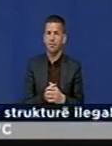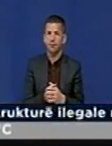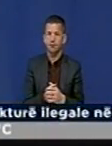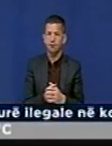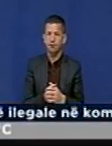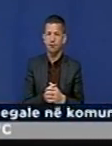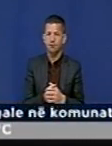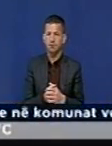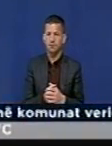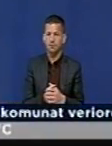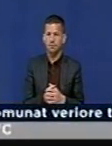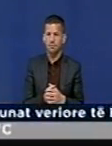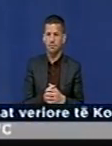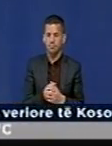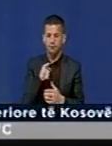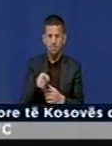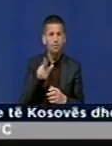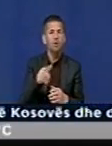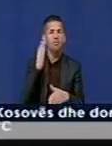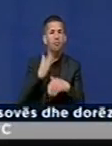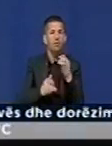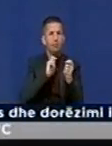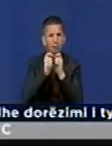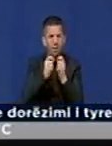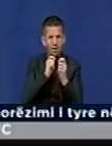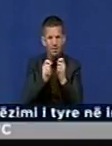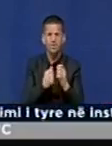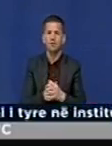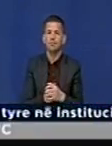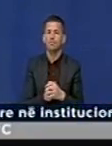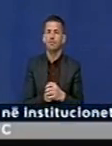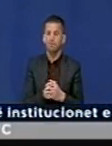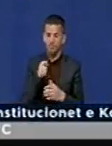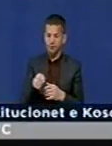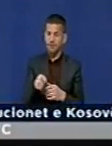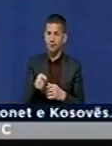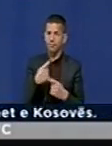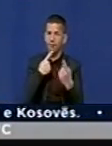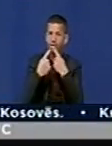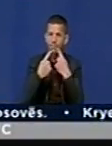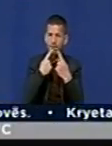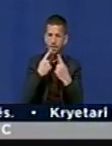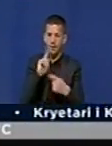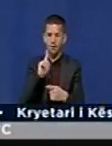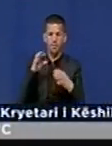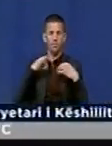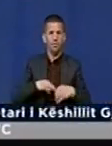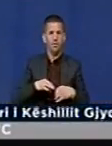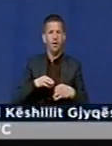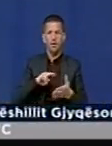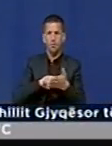kanë një marrëveshje letërkëmbim. Qaj negociim, i dashur kolegë, nuk o bo për i kryetarëve të